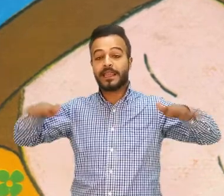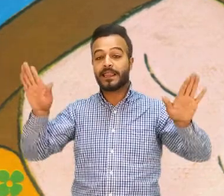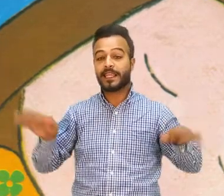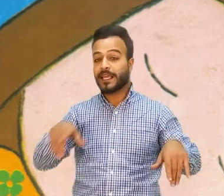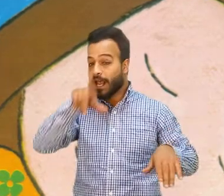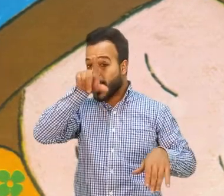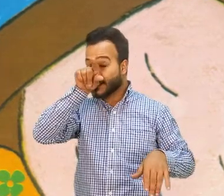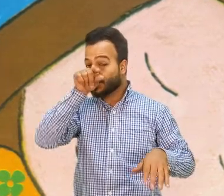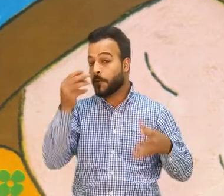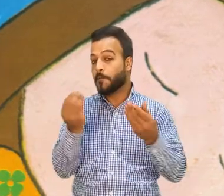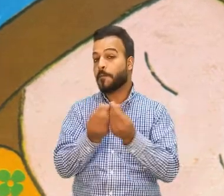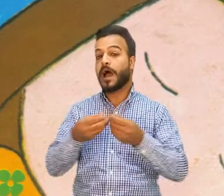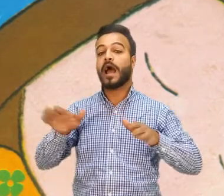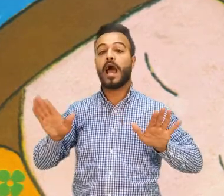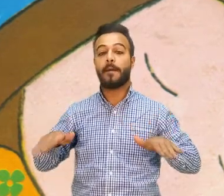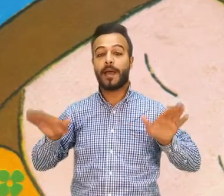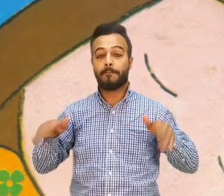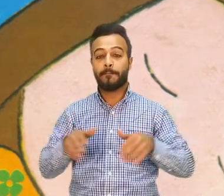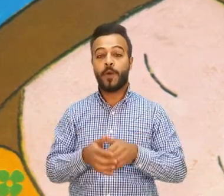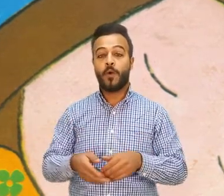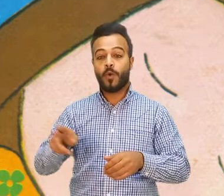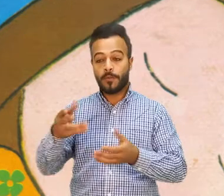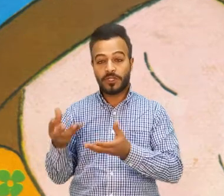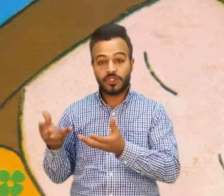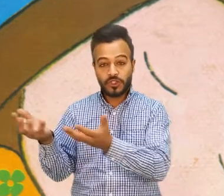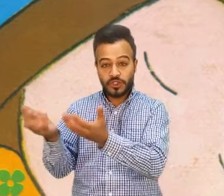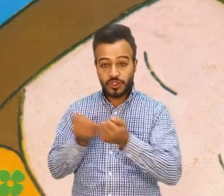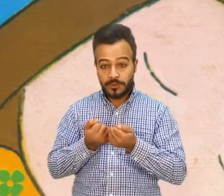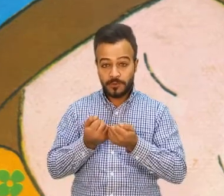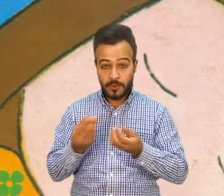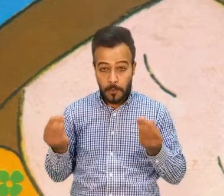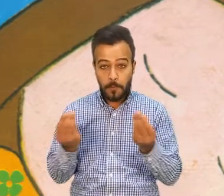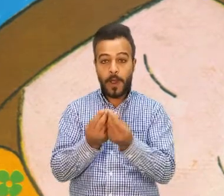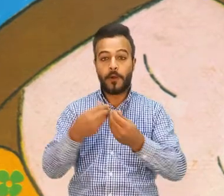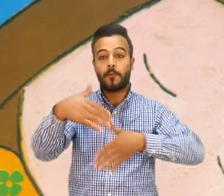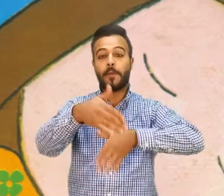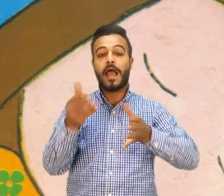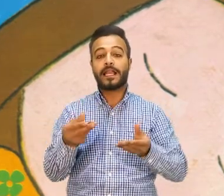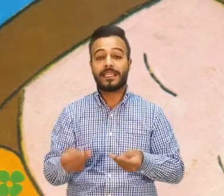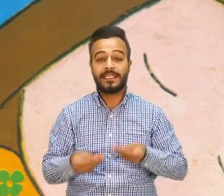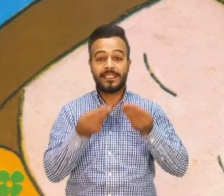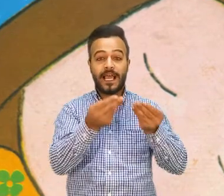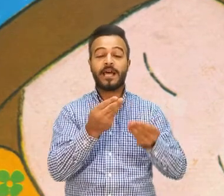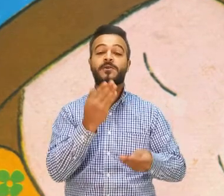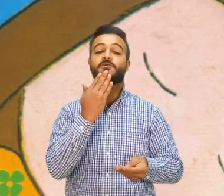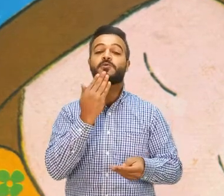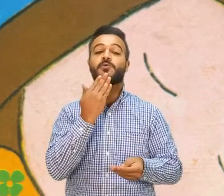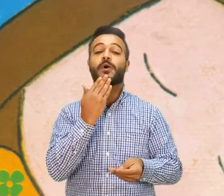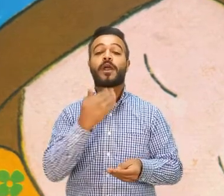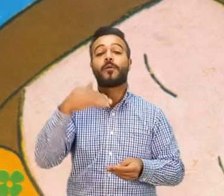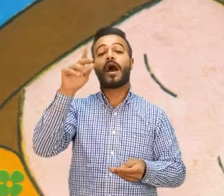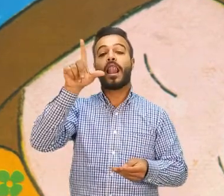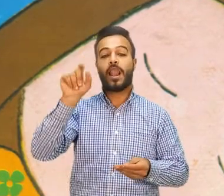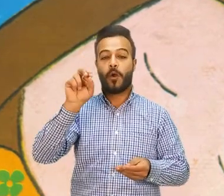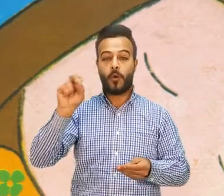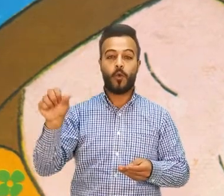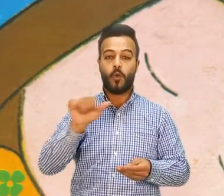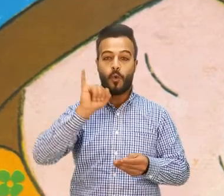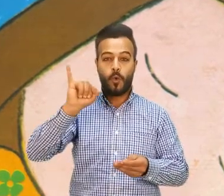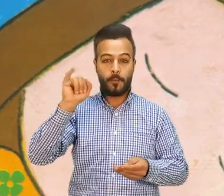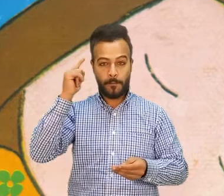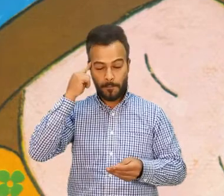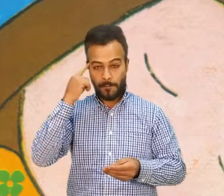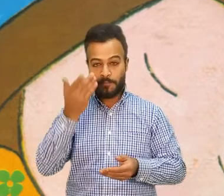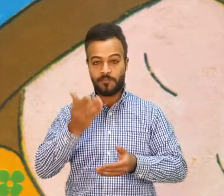وطيري عصفور مع الحمامي، وجيبوا لياسمين معكم هدية، سكر فضي وحلقوم